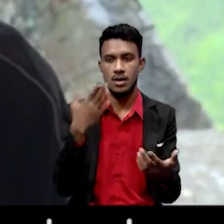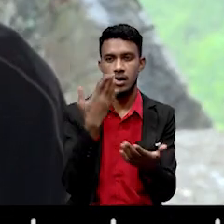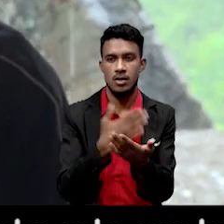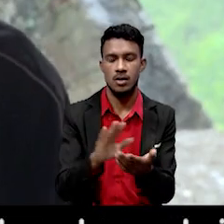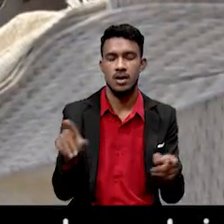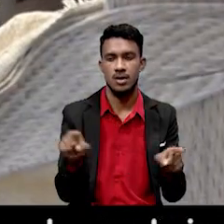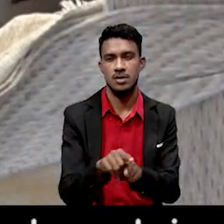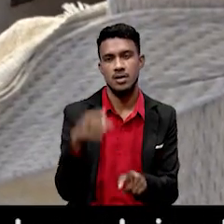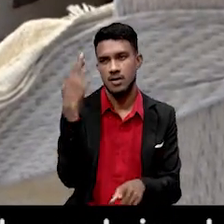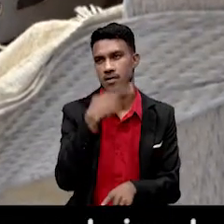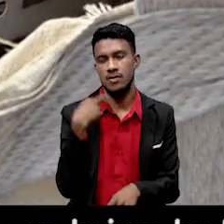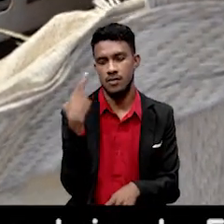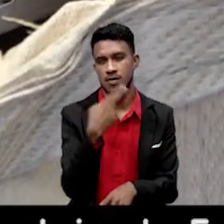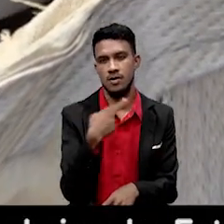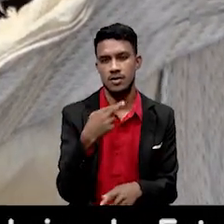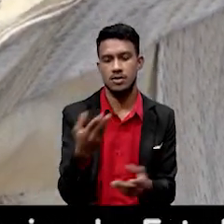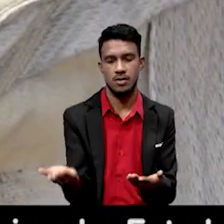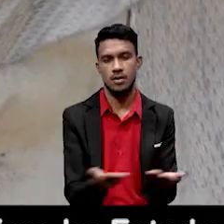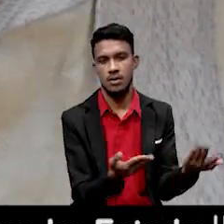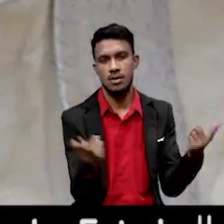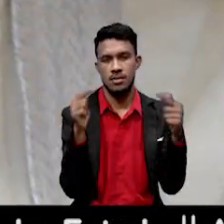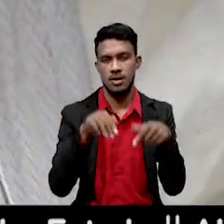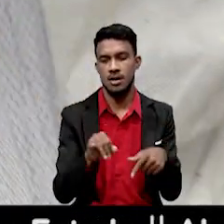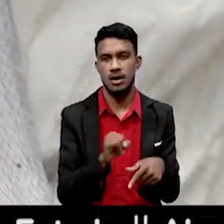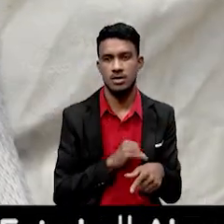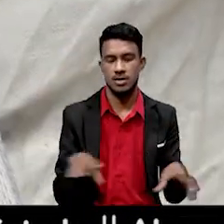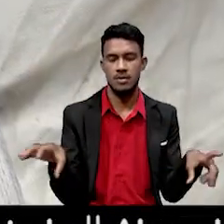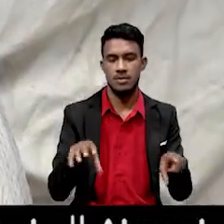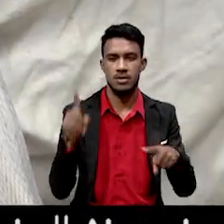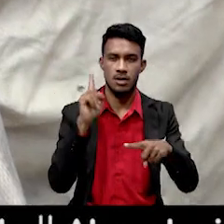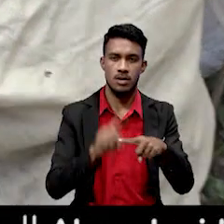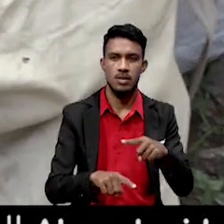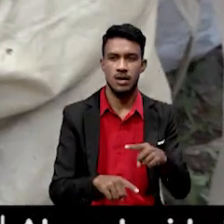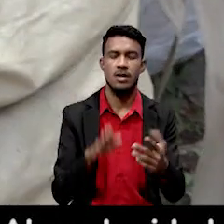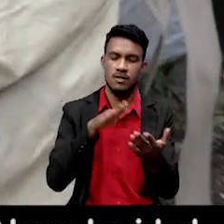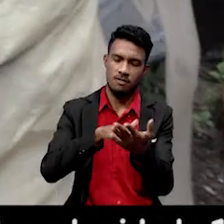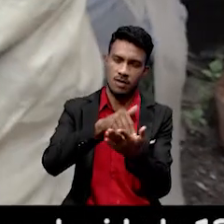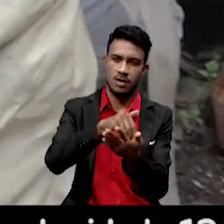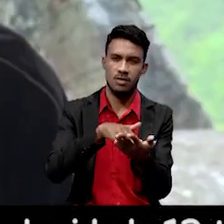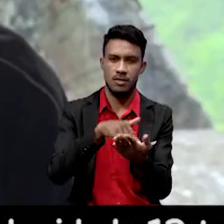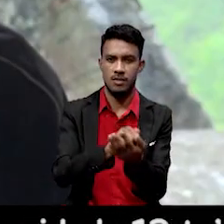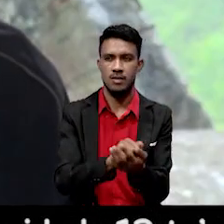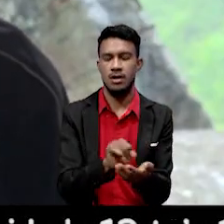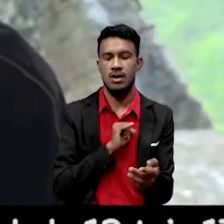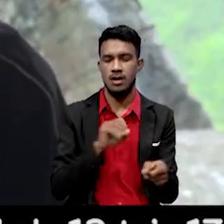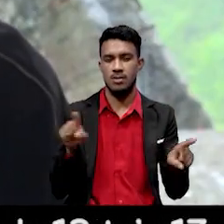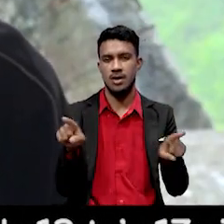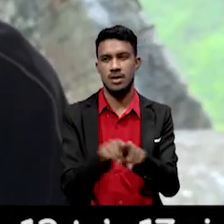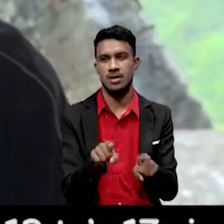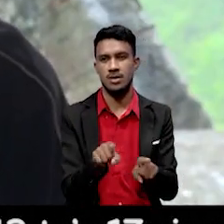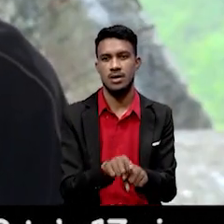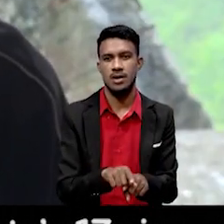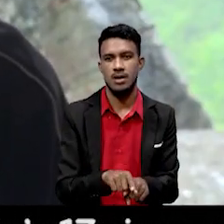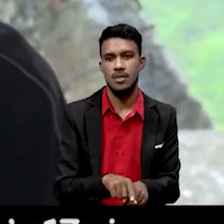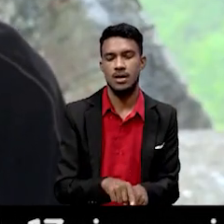ansa pos lur mai hau sir bisu la bele ida praku nebe hau ansan lur mai tin ditau